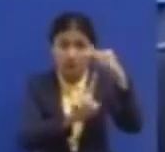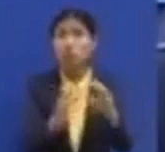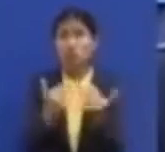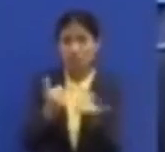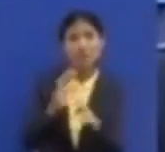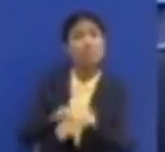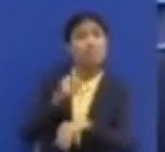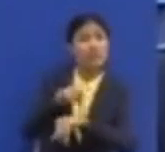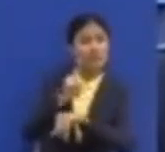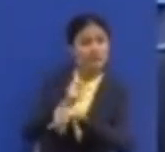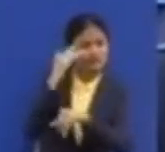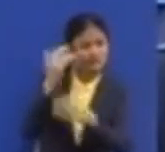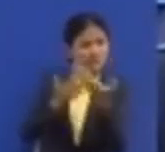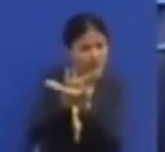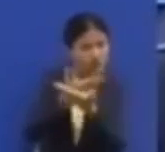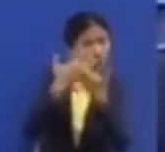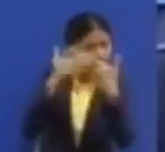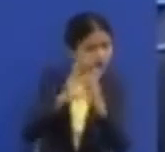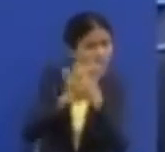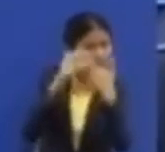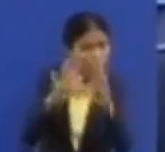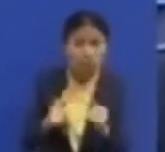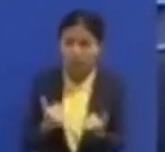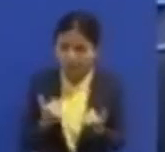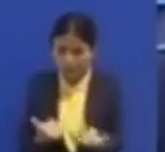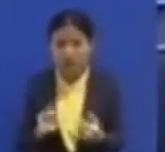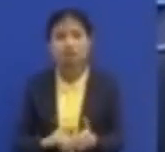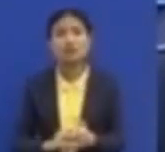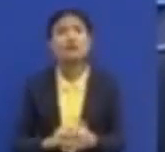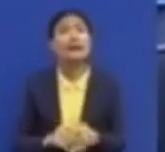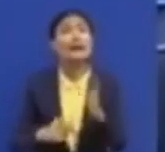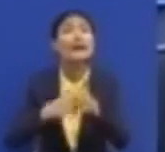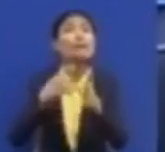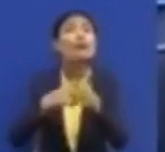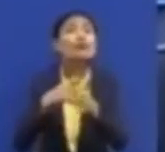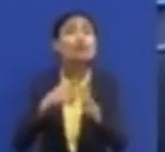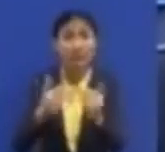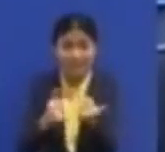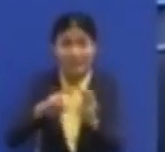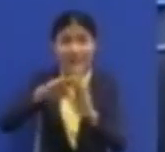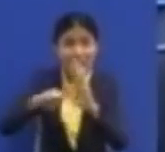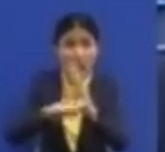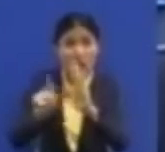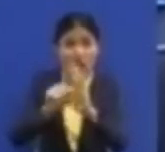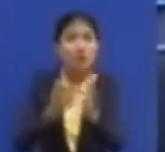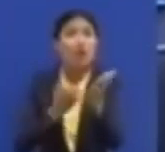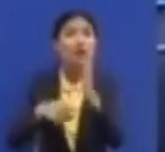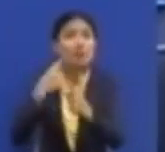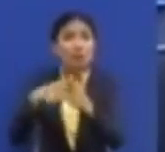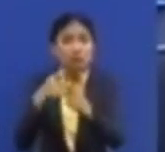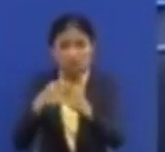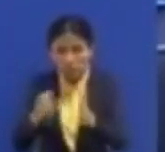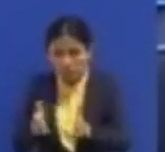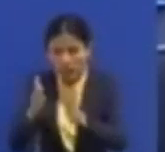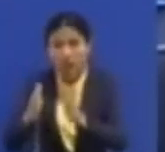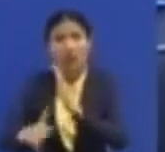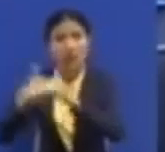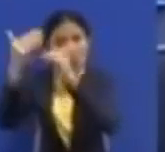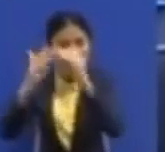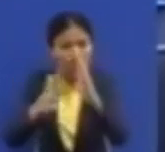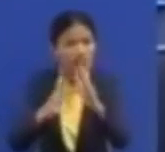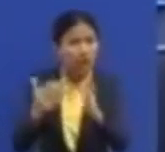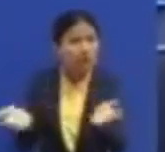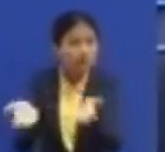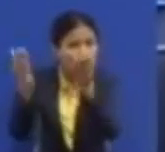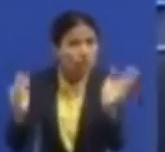ะนี้เราอยู่ในขั้นตอนของการสนับสนุนเหตุผลนะครับแต่ท่านก็ยังให้ท่านประธานวินิจฉัยอีกผมว่าท่านเราผ่